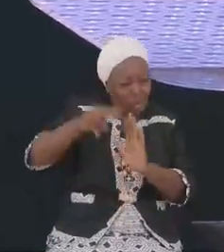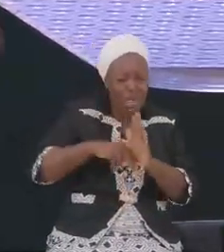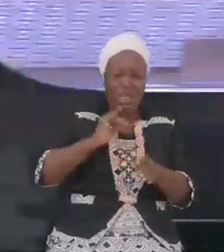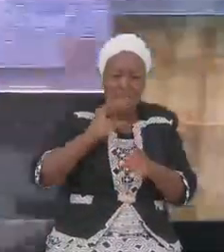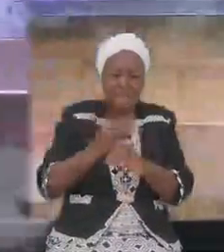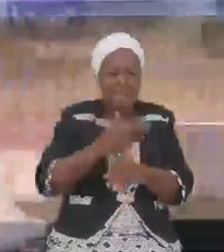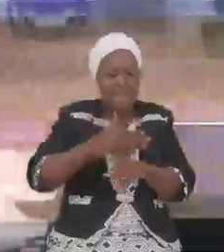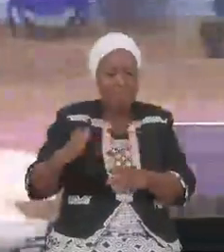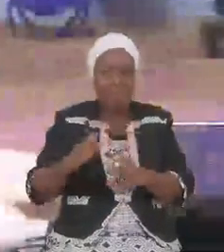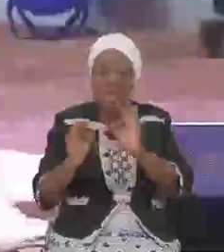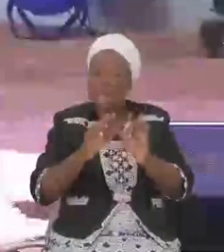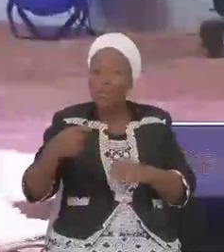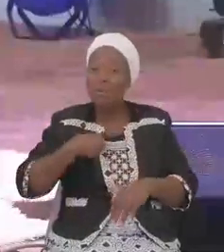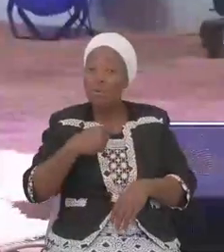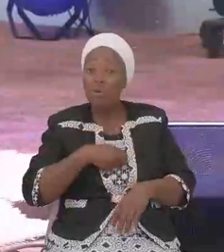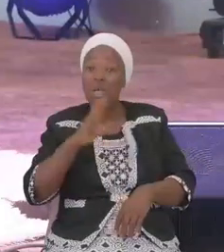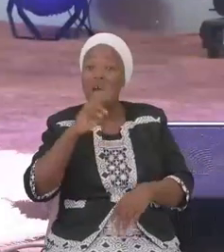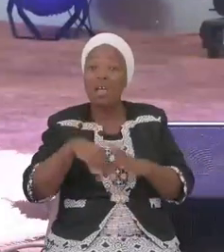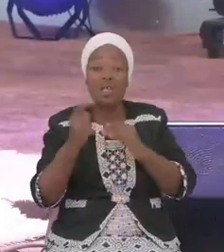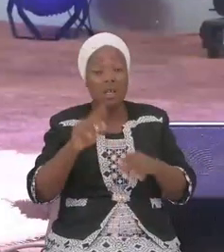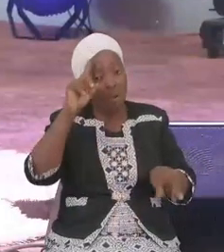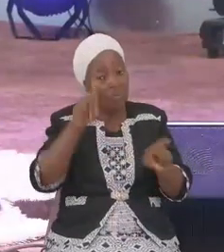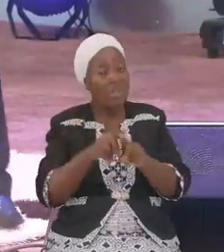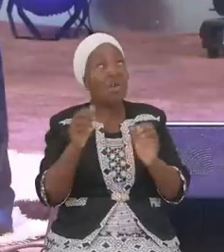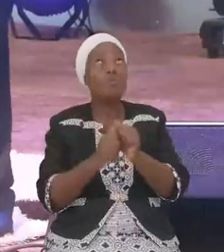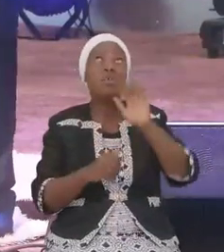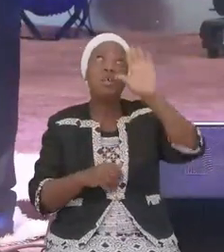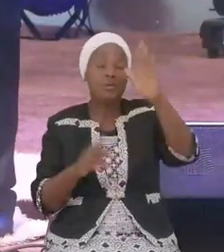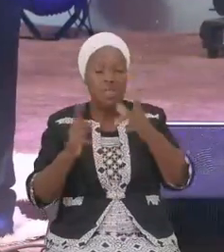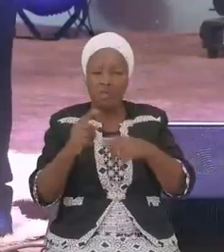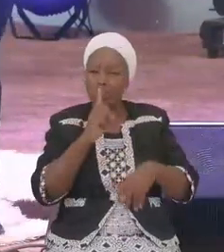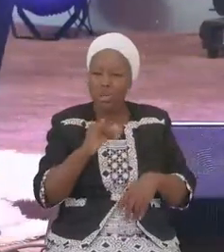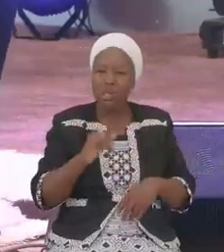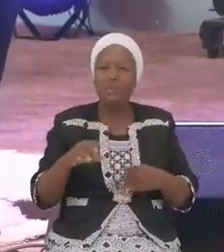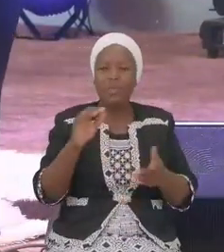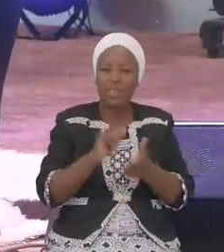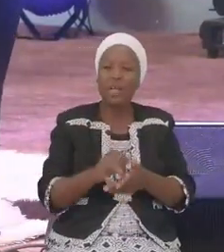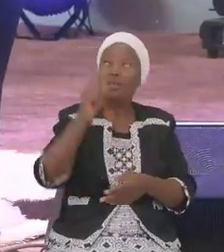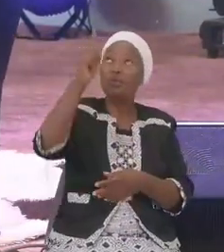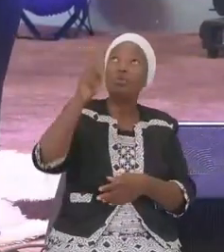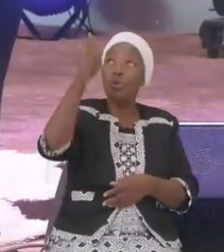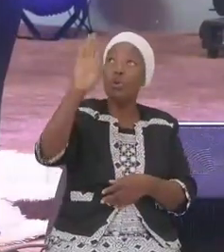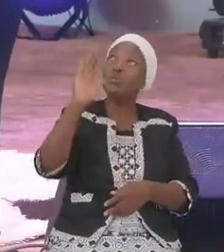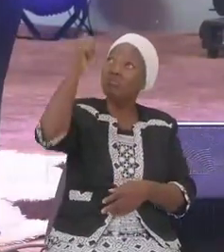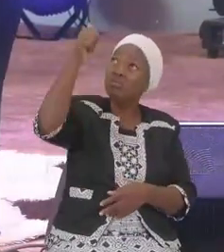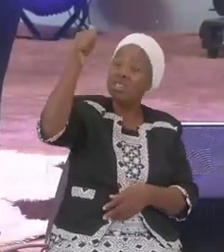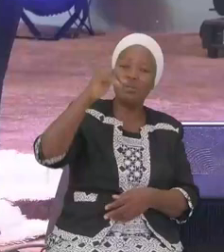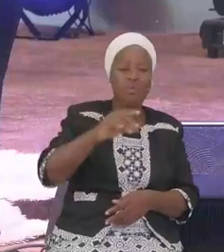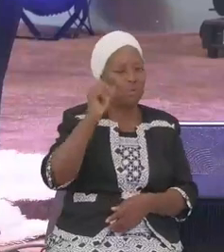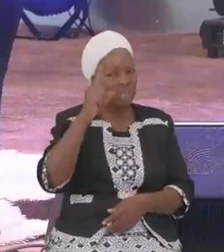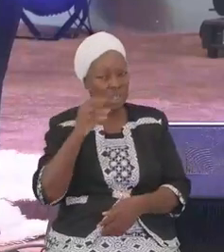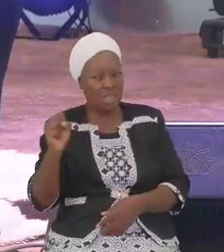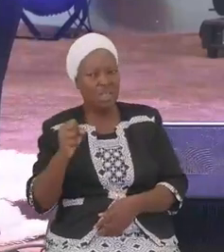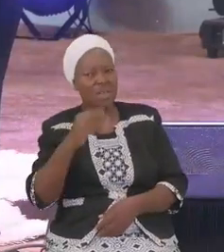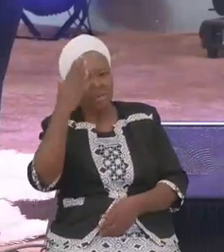si nous sommes dans l'alliance avec lui, en réalité, que Dieu lui-même comprend et